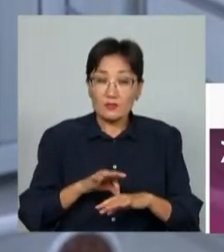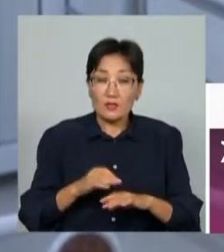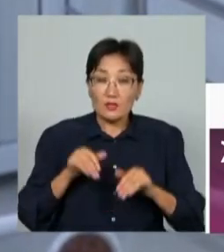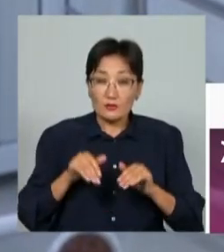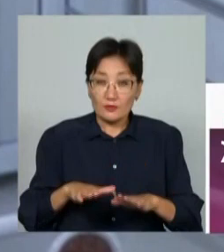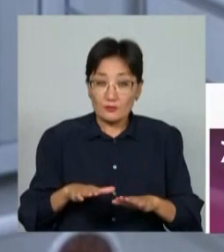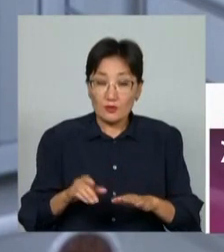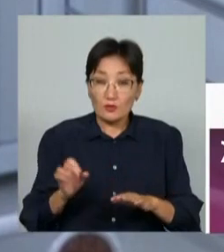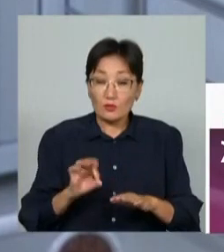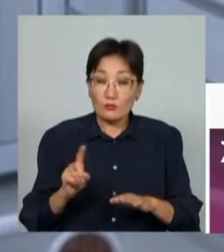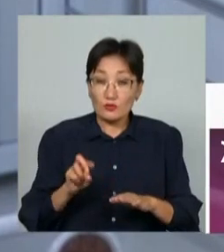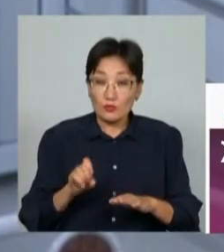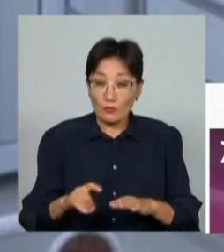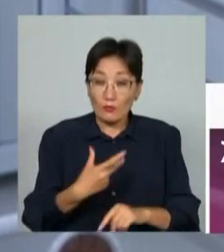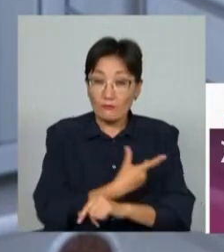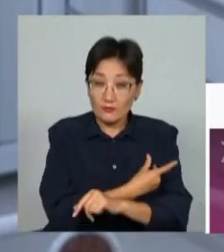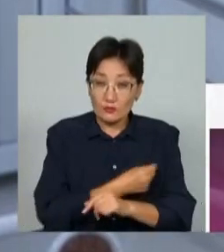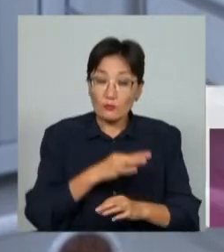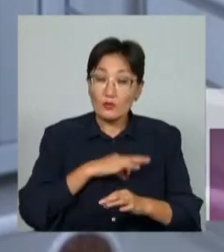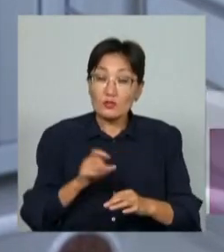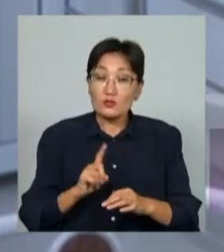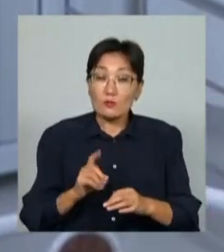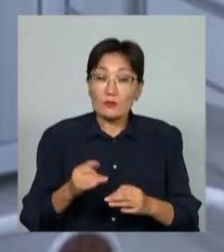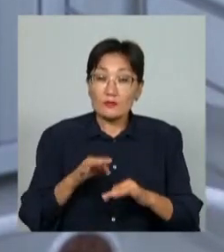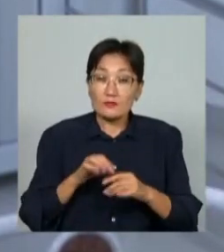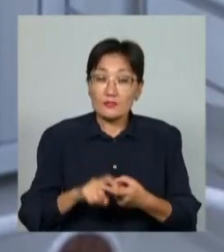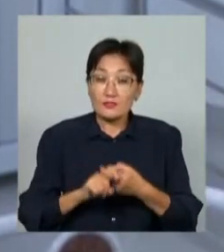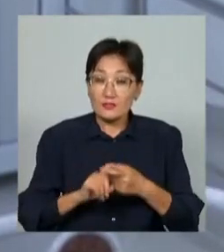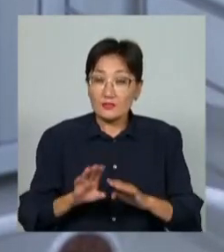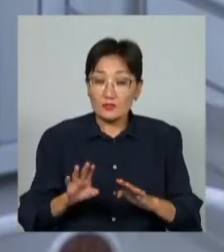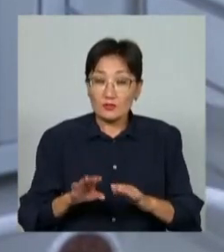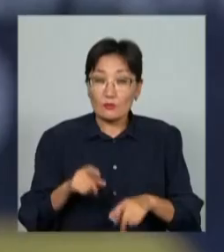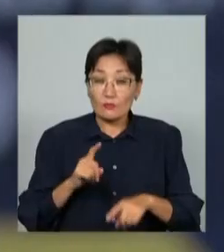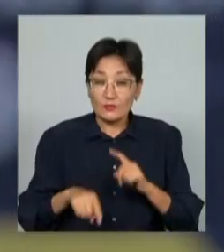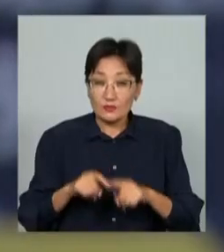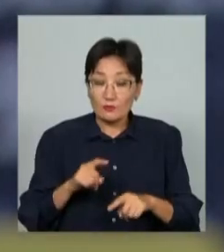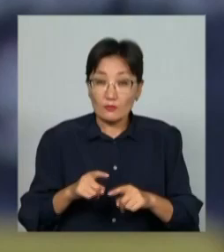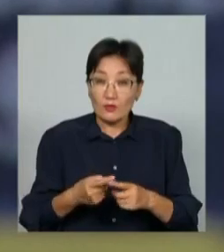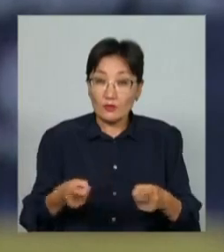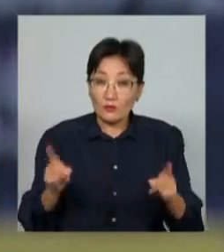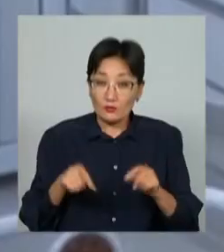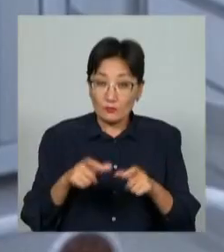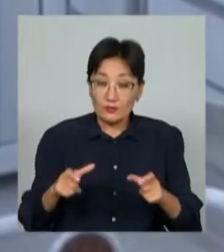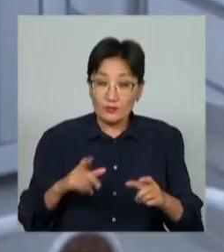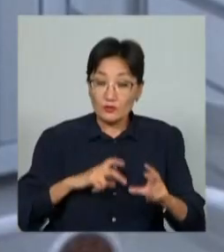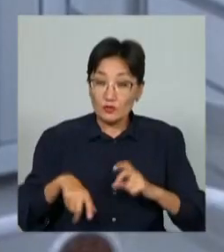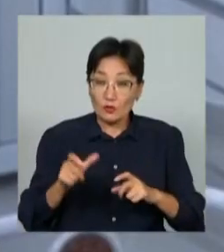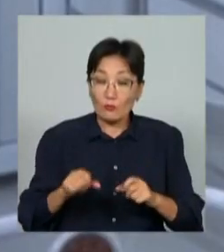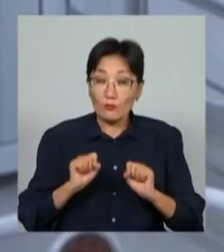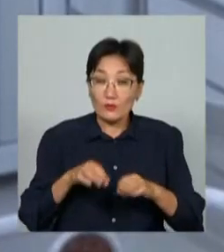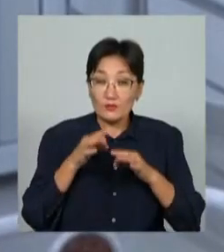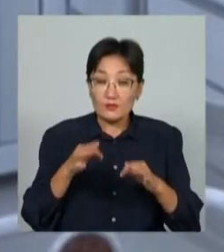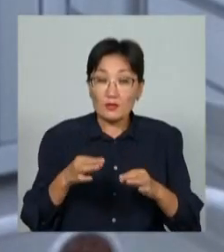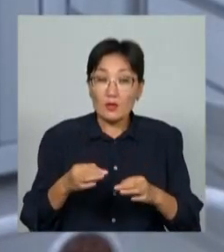пришел к выводу о том, чтобы сделать вакцину для того, чтобы не заразить уже близких, окружающих. Как студент я могу сказать, то, что мы